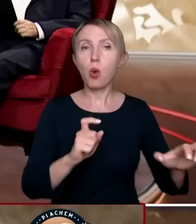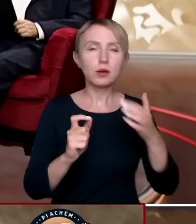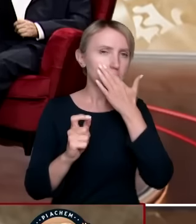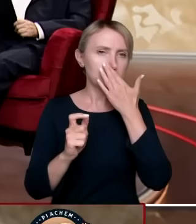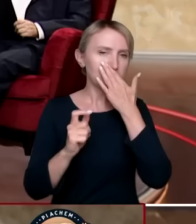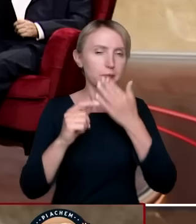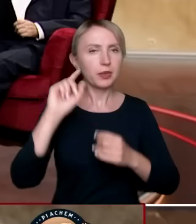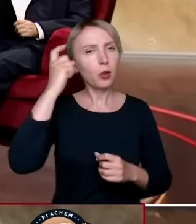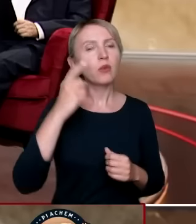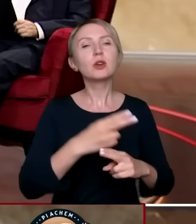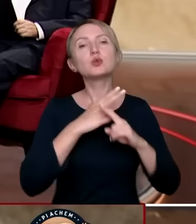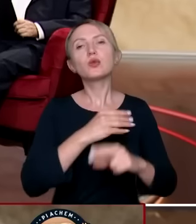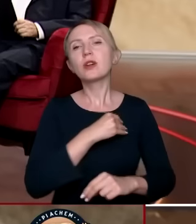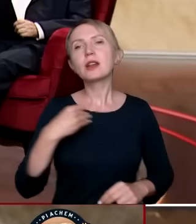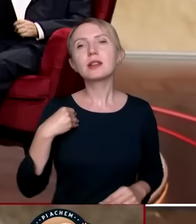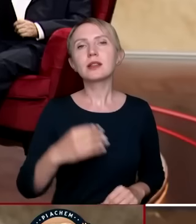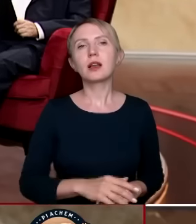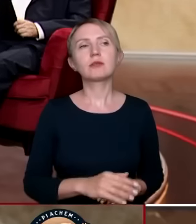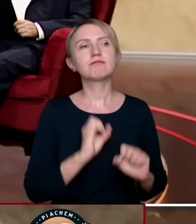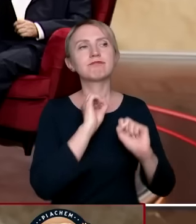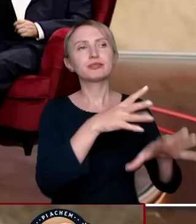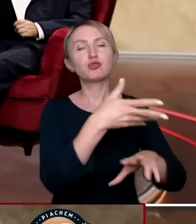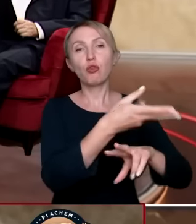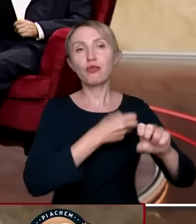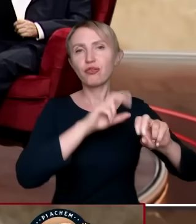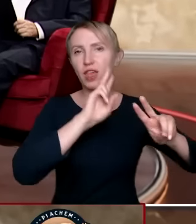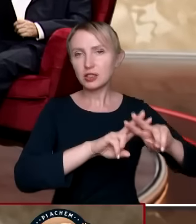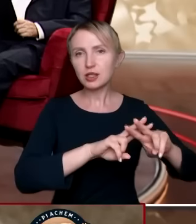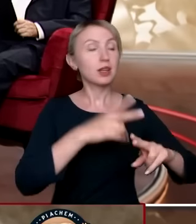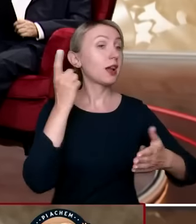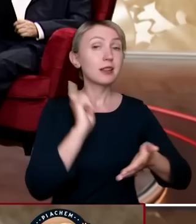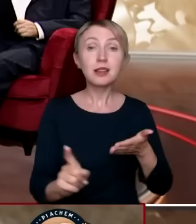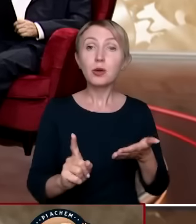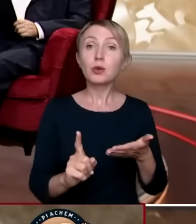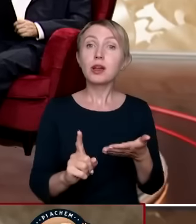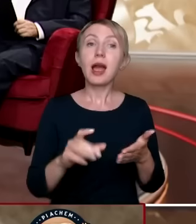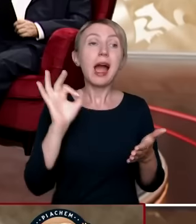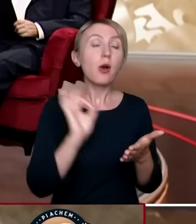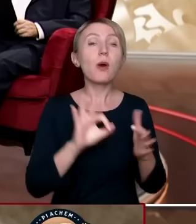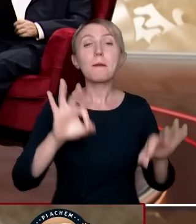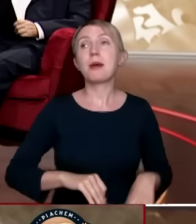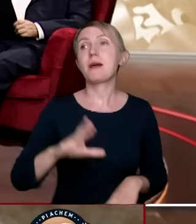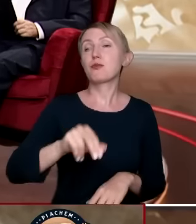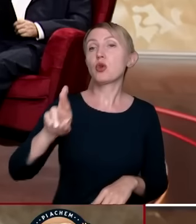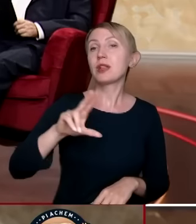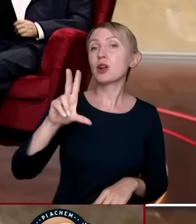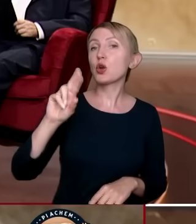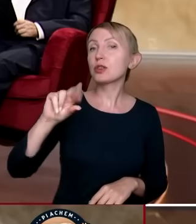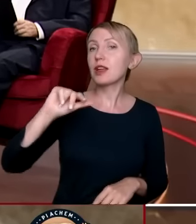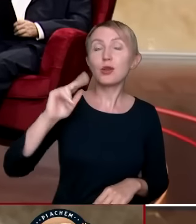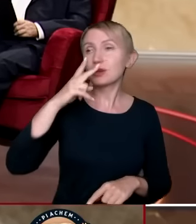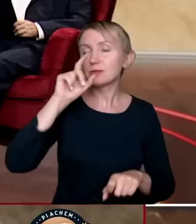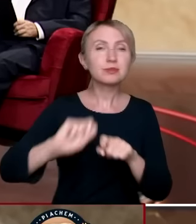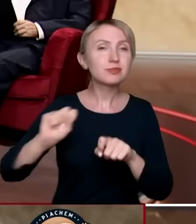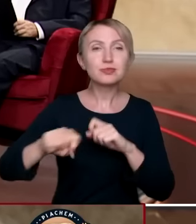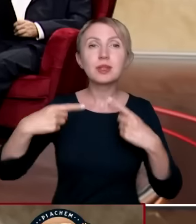głównie suwerennej Polski wsadzić do więzienia. I znowu się nie udało, bo ten pan Bodnar i pan Korneluk nie sprawdzili,